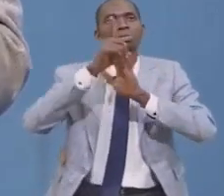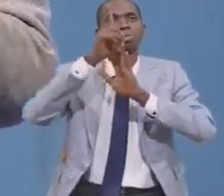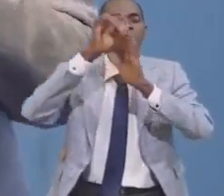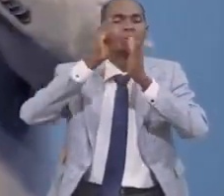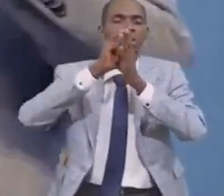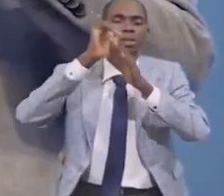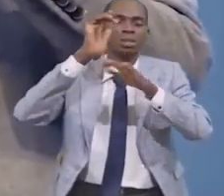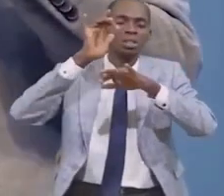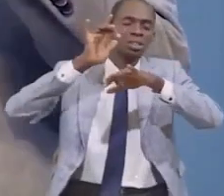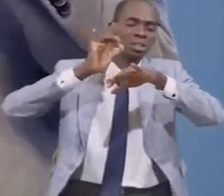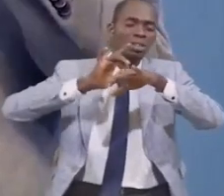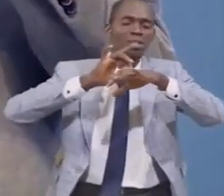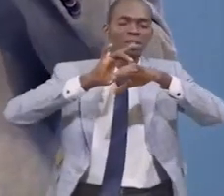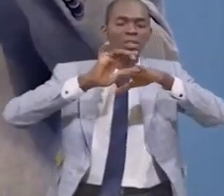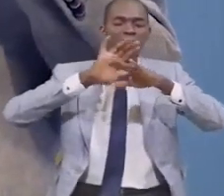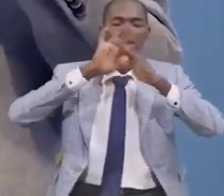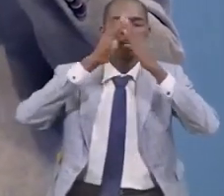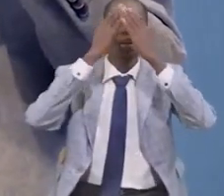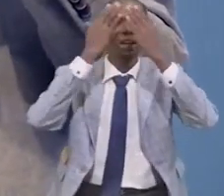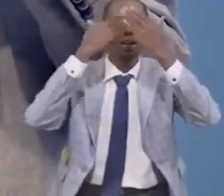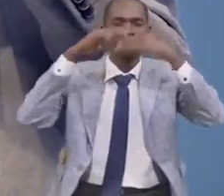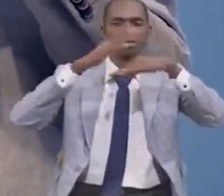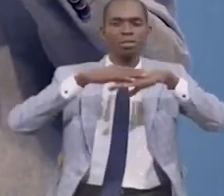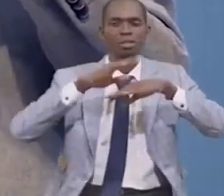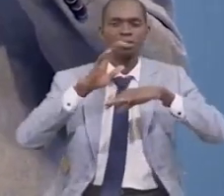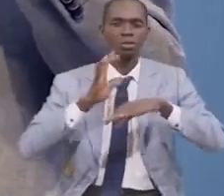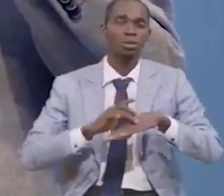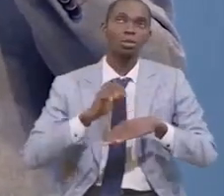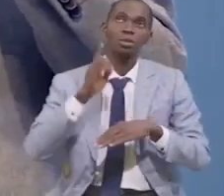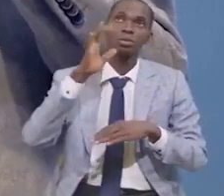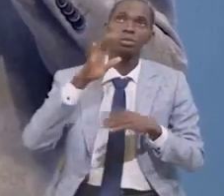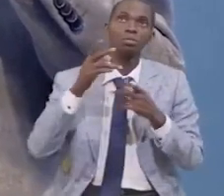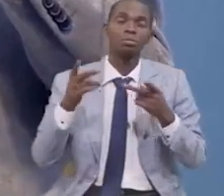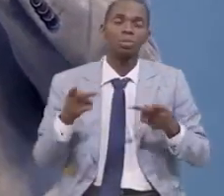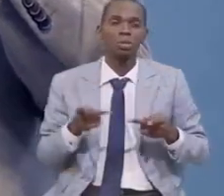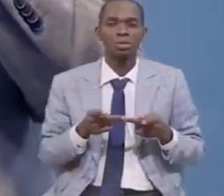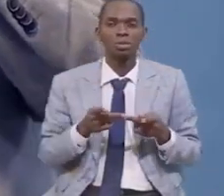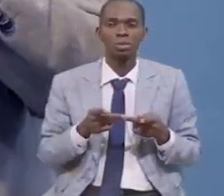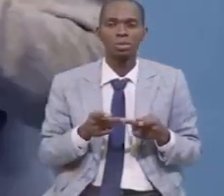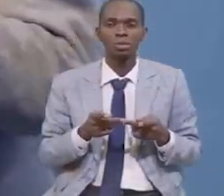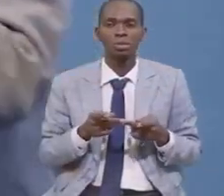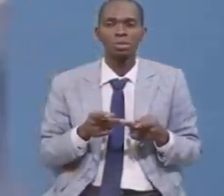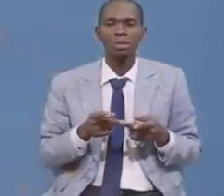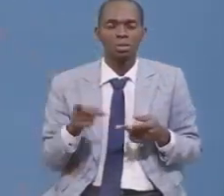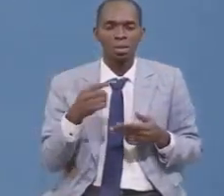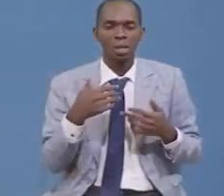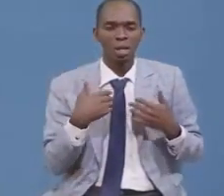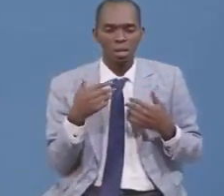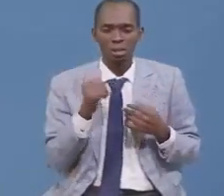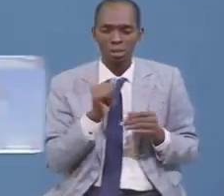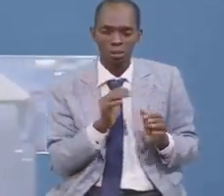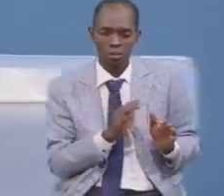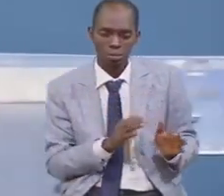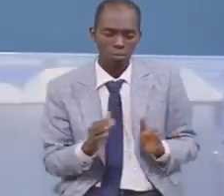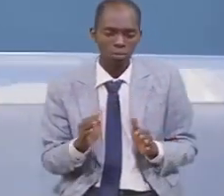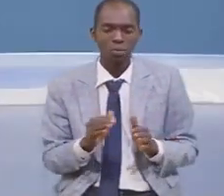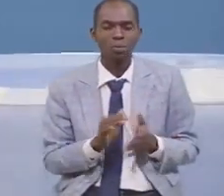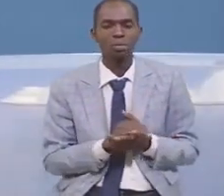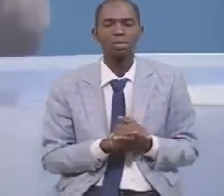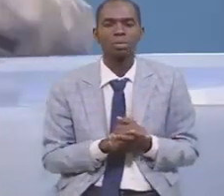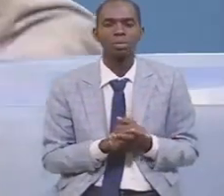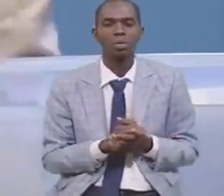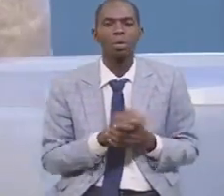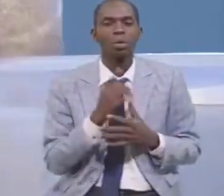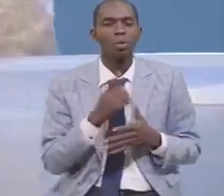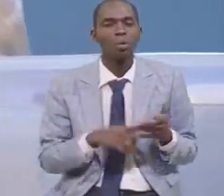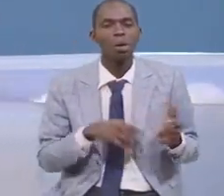ఏమనుకున్నారు తెలుసా? పరలోకాన్ని అంటుకునే ఆకాశం అంటే గోపురాన్ని కడదాం అనుకున్నారు. The thoughts in their heart. వారి హృదయంలో యోచనది వాట్ కరప్ట్స్ ఎ